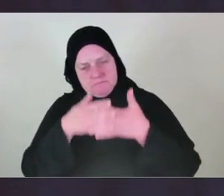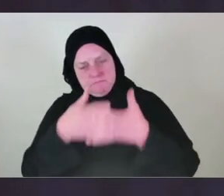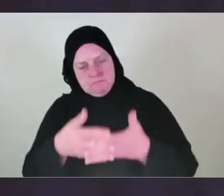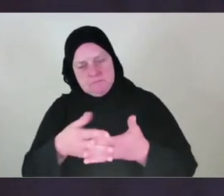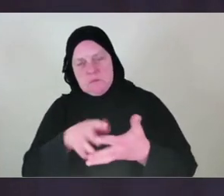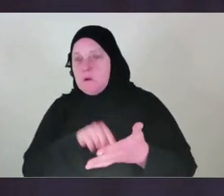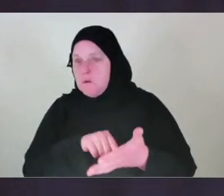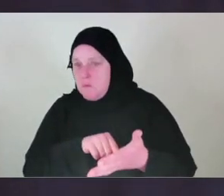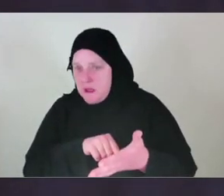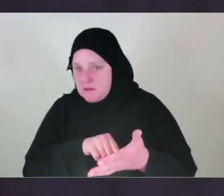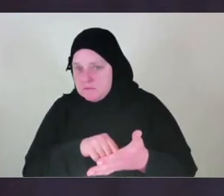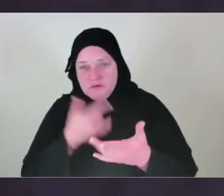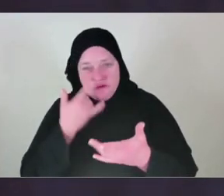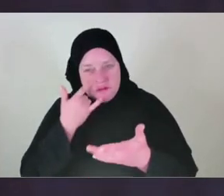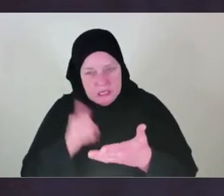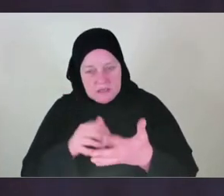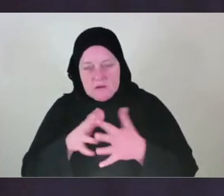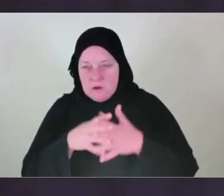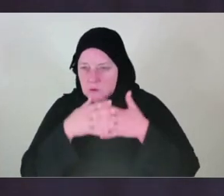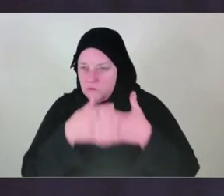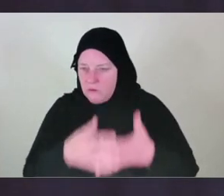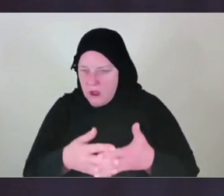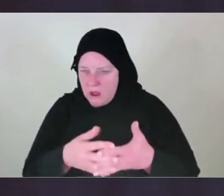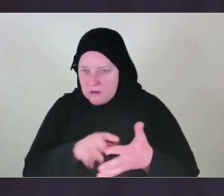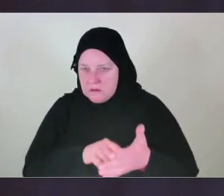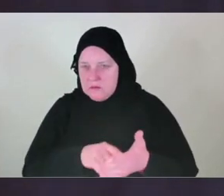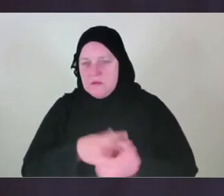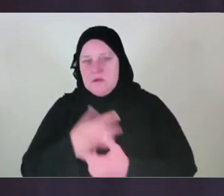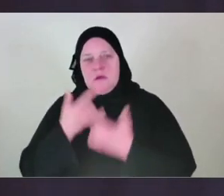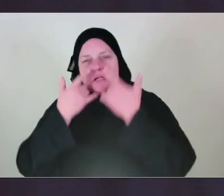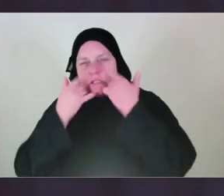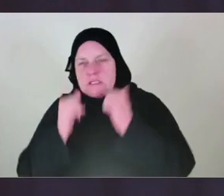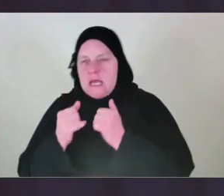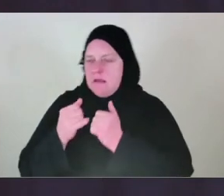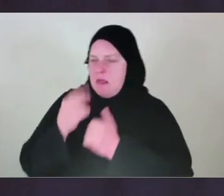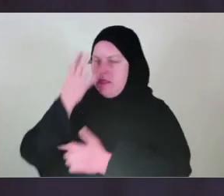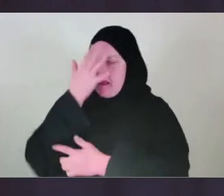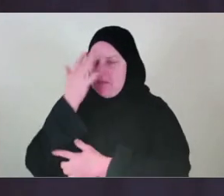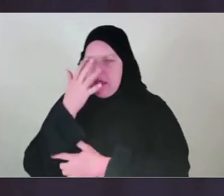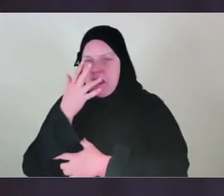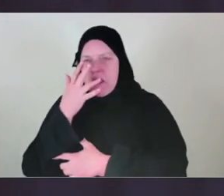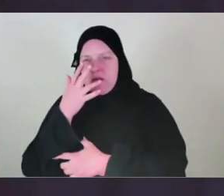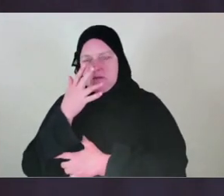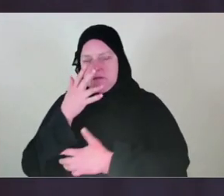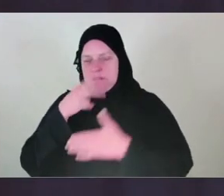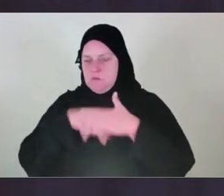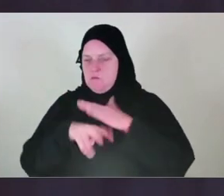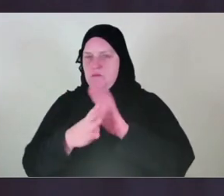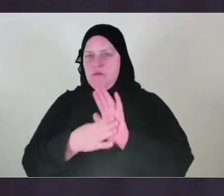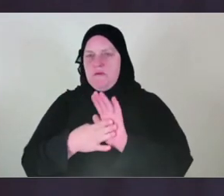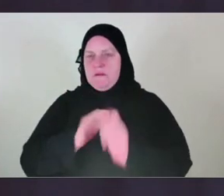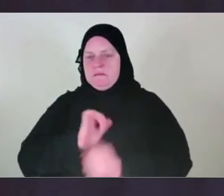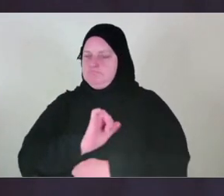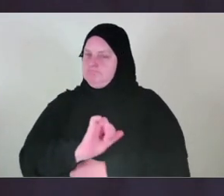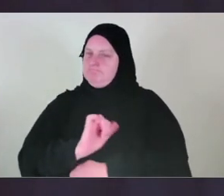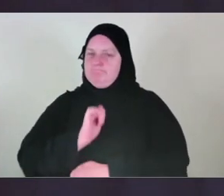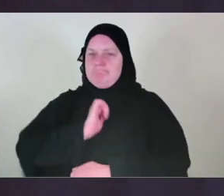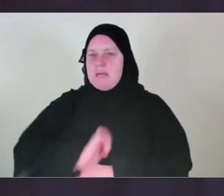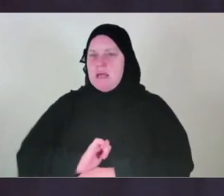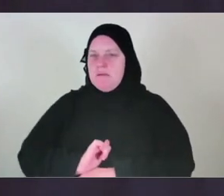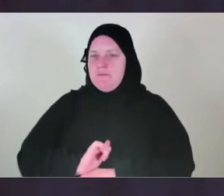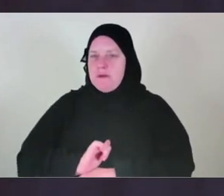فَمَا وَافَقَ كِتَابَ اللَّهِ وَسُنَّتِي فَخُذُوهُ وَمَا خَالَفَ كِتَابَ اللَّهِ وَسُنَّتِي